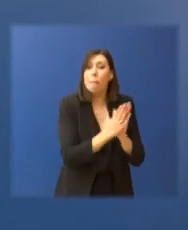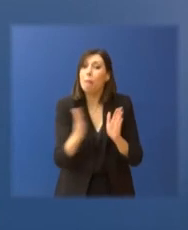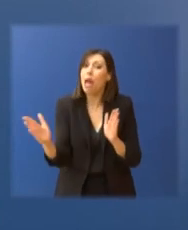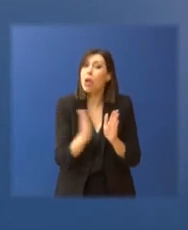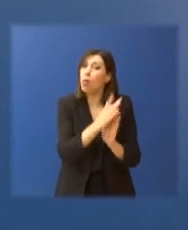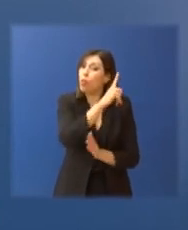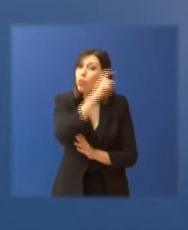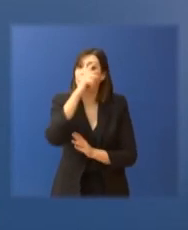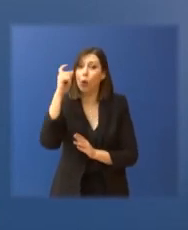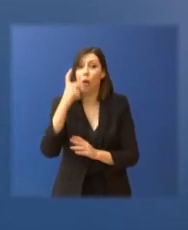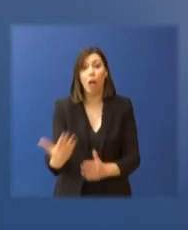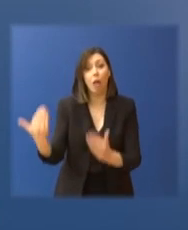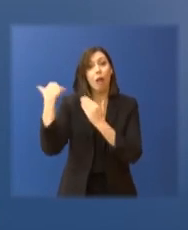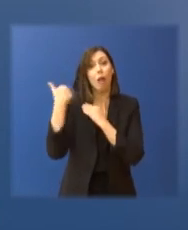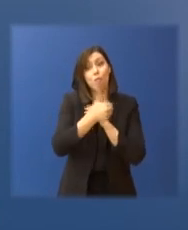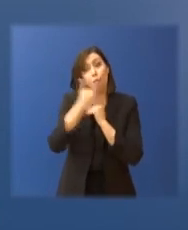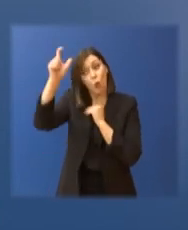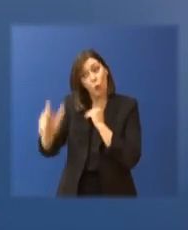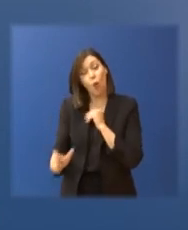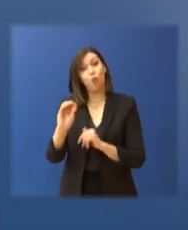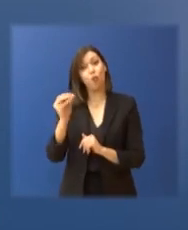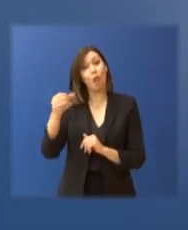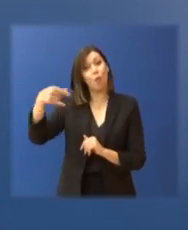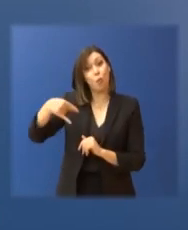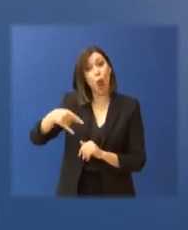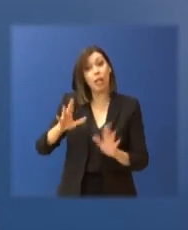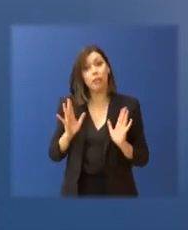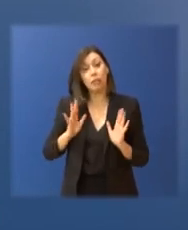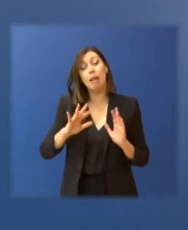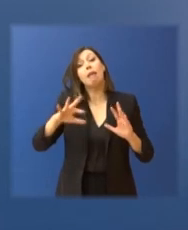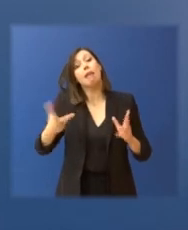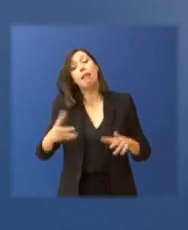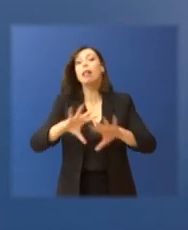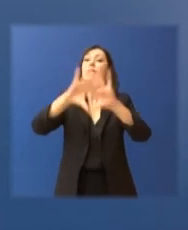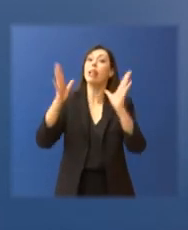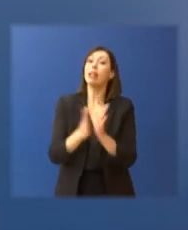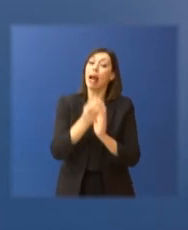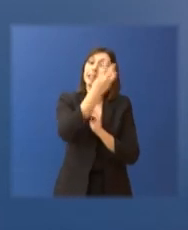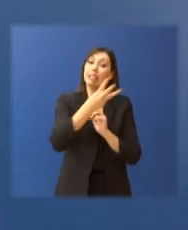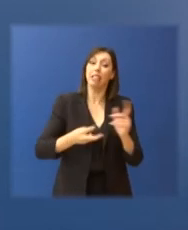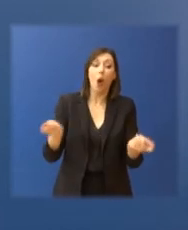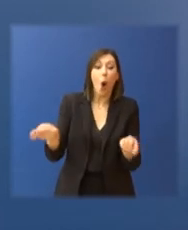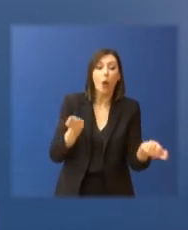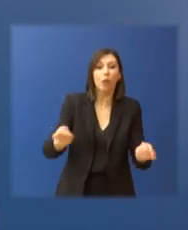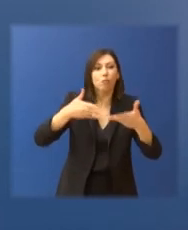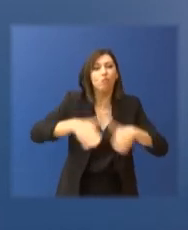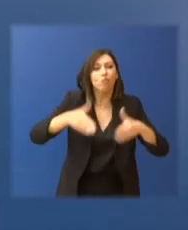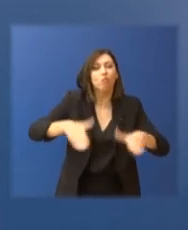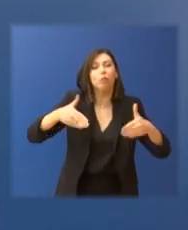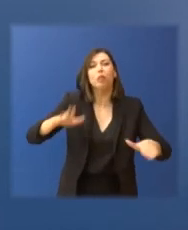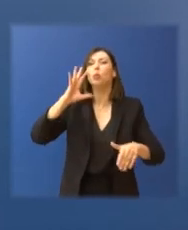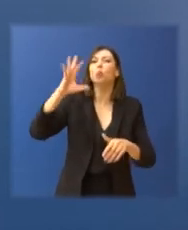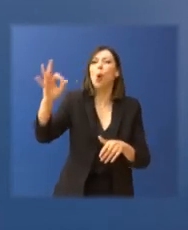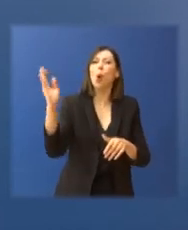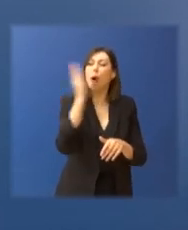κυρίου Πολάκη? Ή μήπως η κατασυκοφάντηση της Ελλάδος με οργανωμένες εκστρατείες προπαγάνδας και στο εσωτερικό και στο εξωτερικό, όπως για παράδειγμα με την